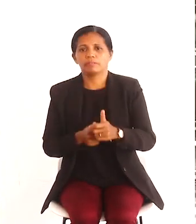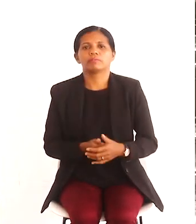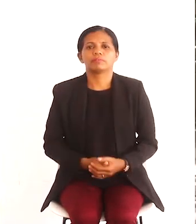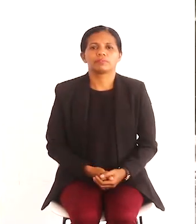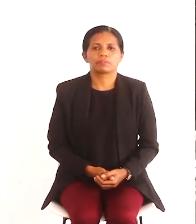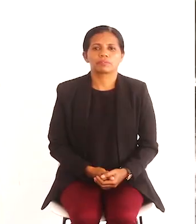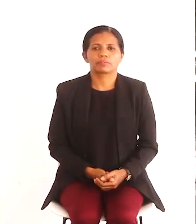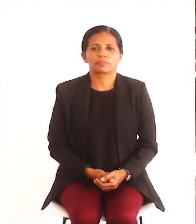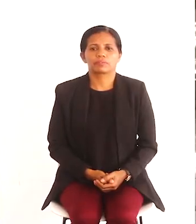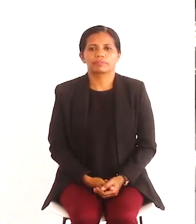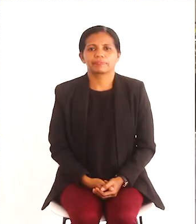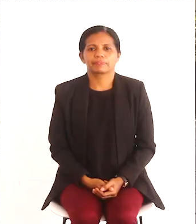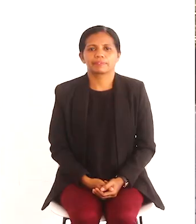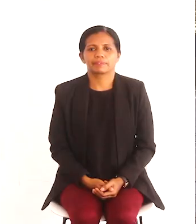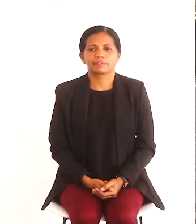Pojisam toba,